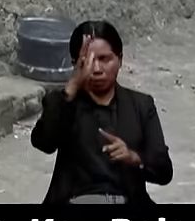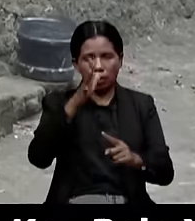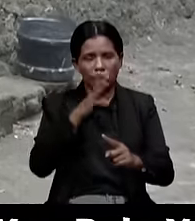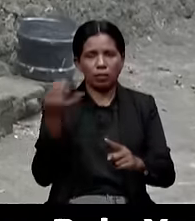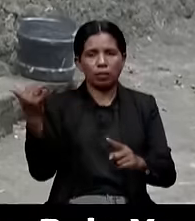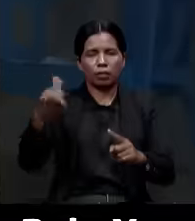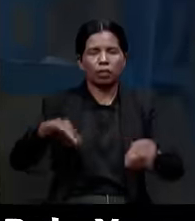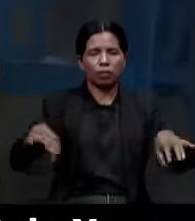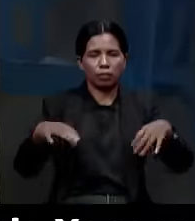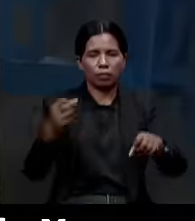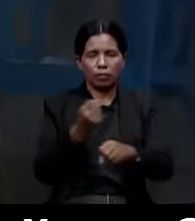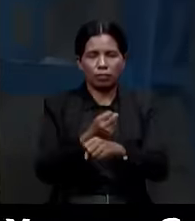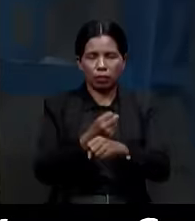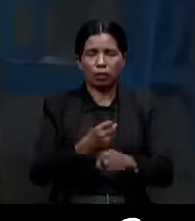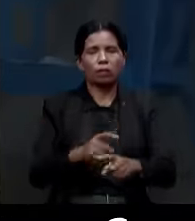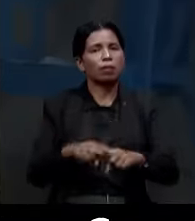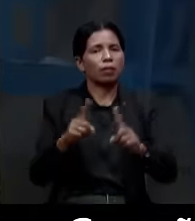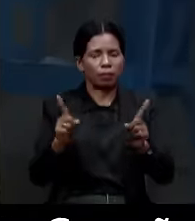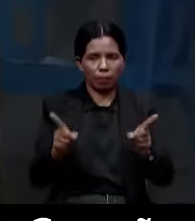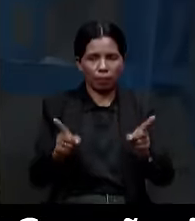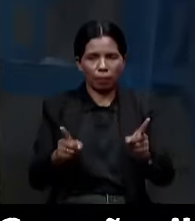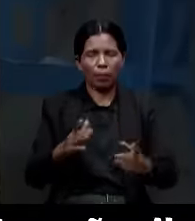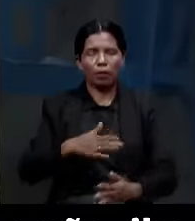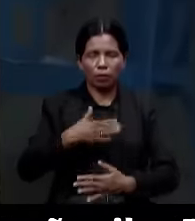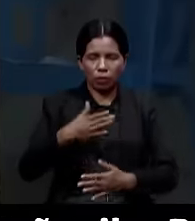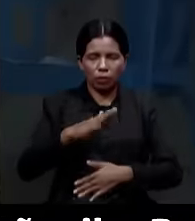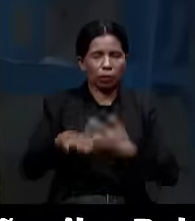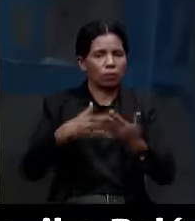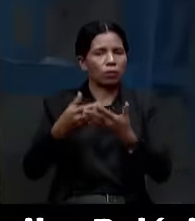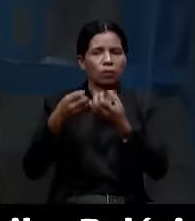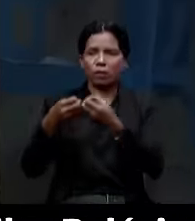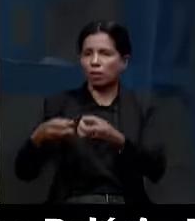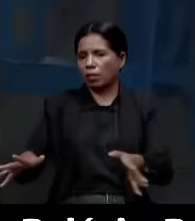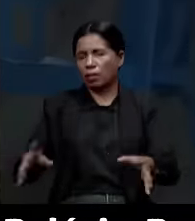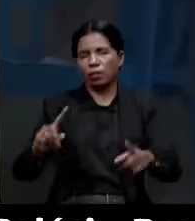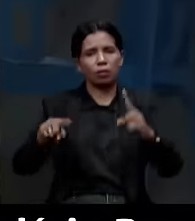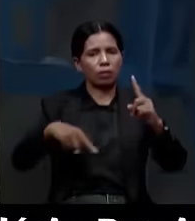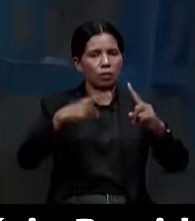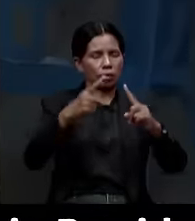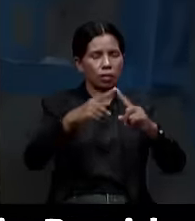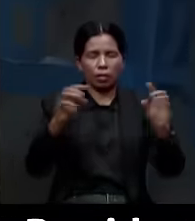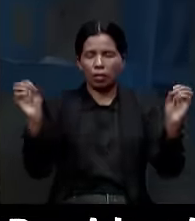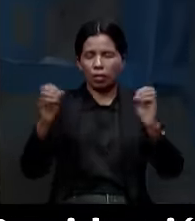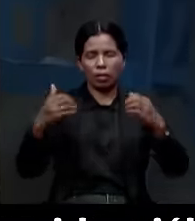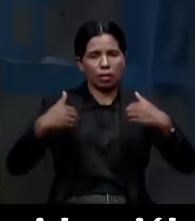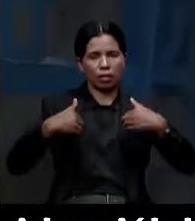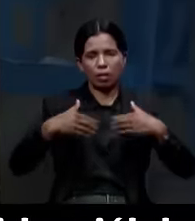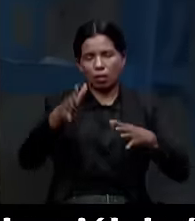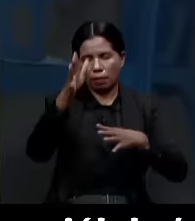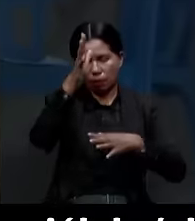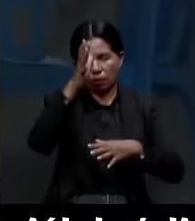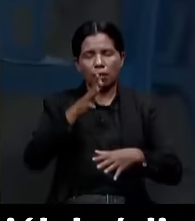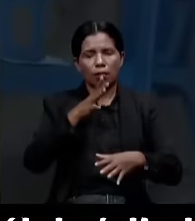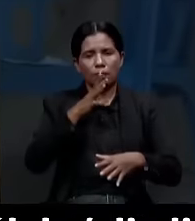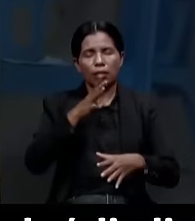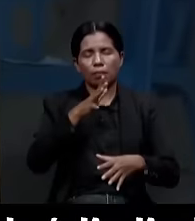esforso mai be contente roto se lá com banheira lá com inanama, nebe nudar